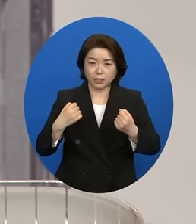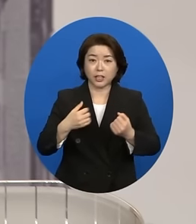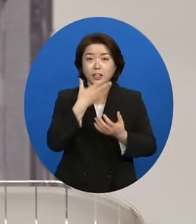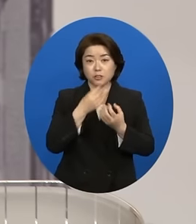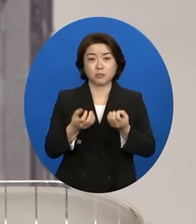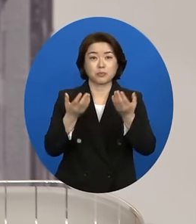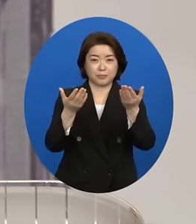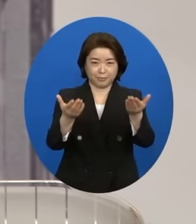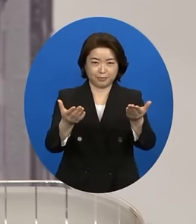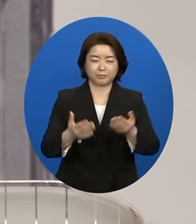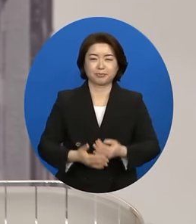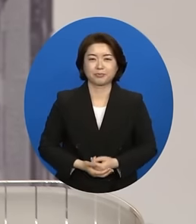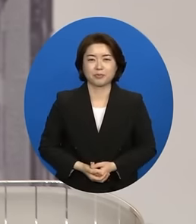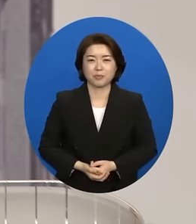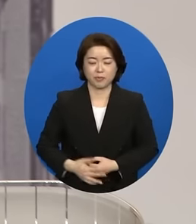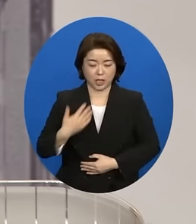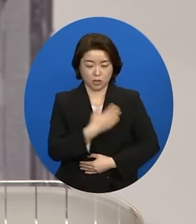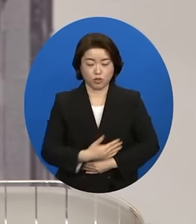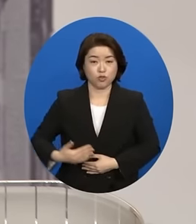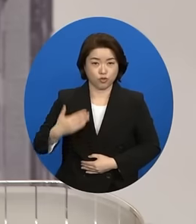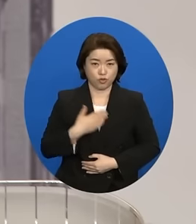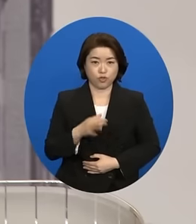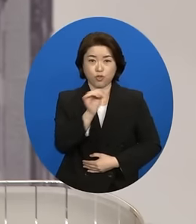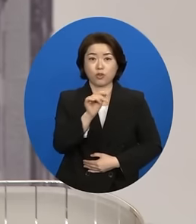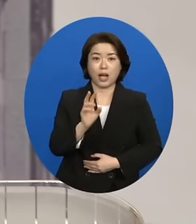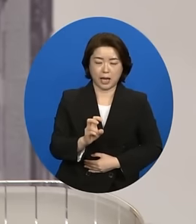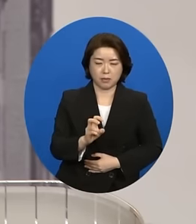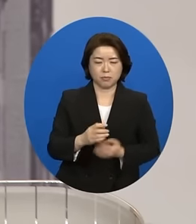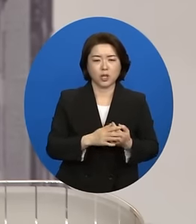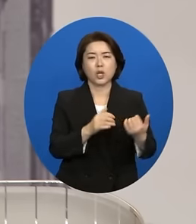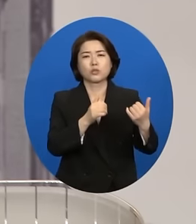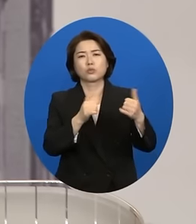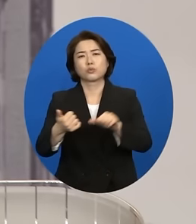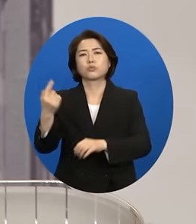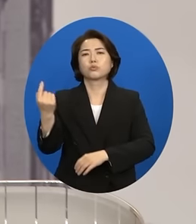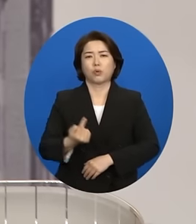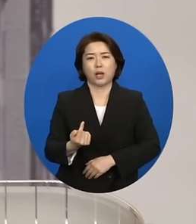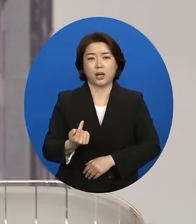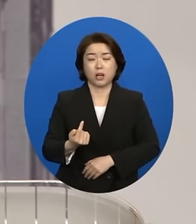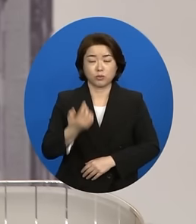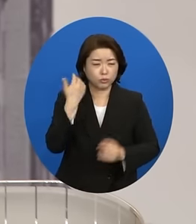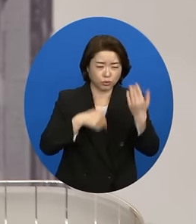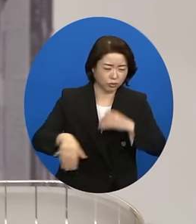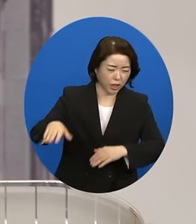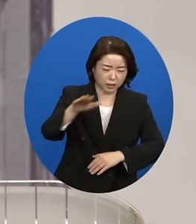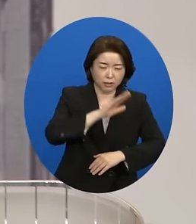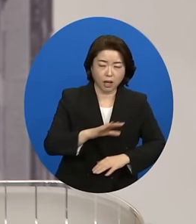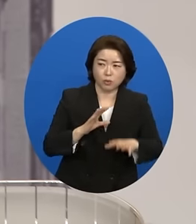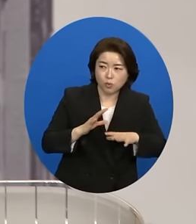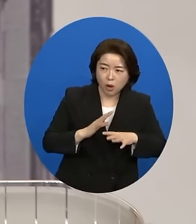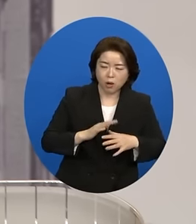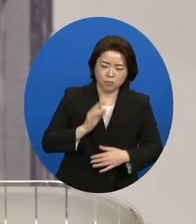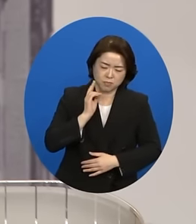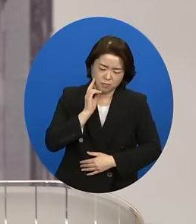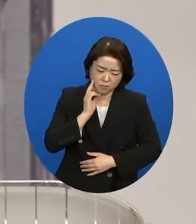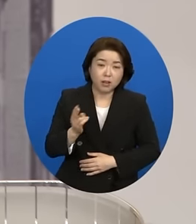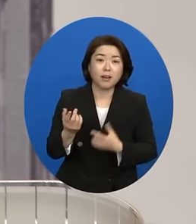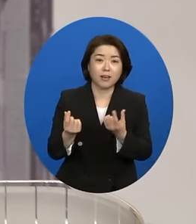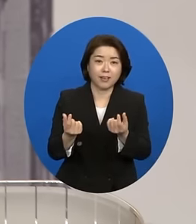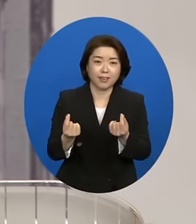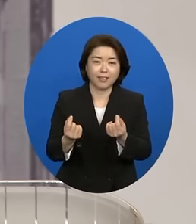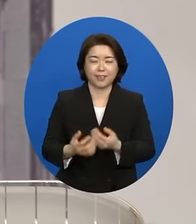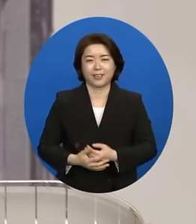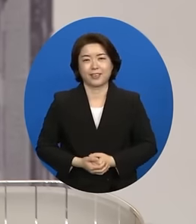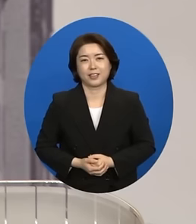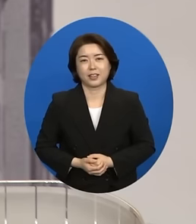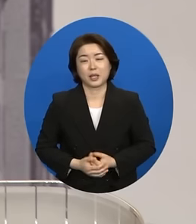축복합니다. 육체적인 암은 죽음을 불러오기 때문에 누구나 두려워하고 굉장히 치명적이죠. 그런데 많은